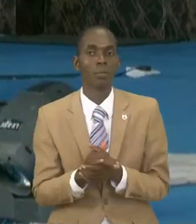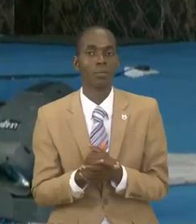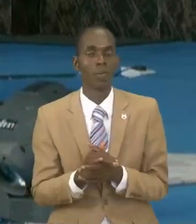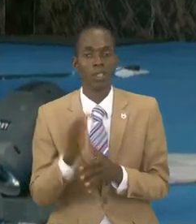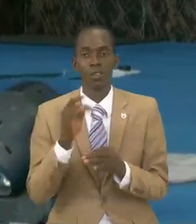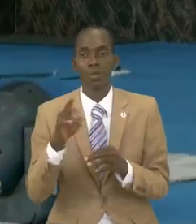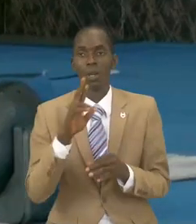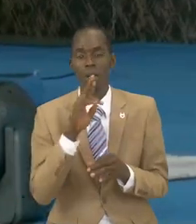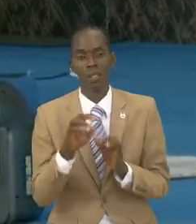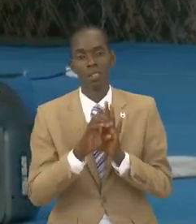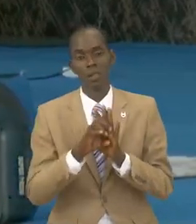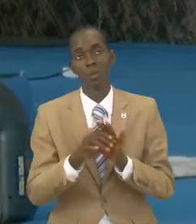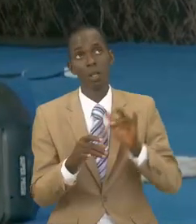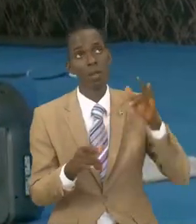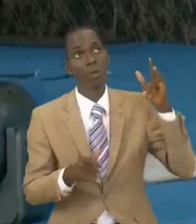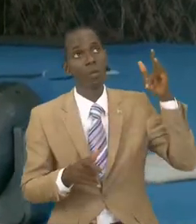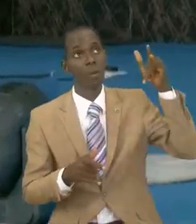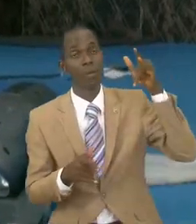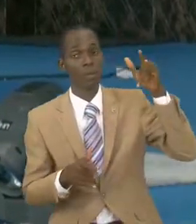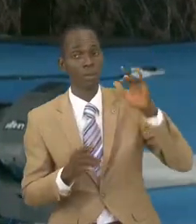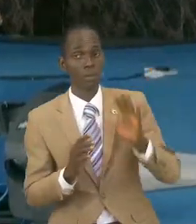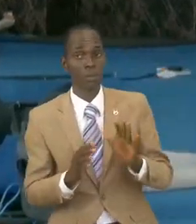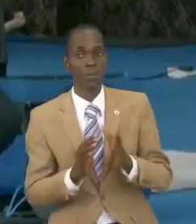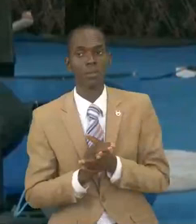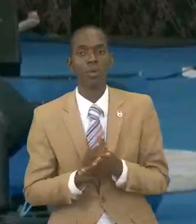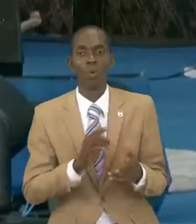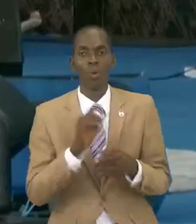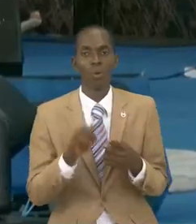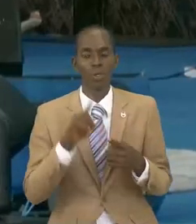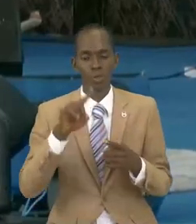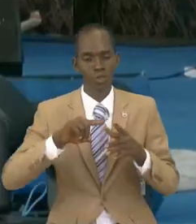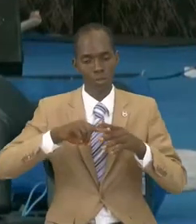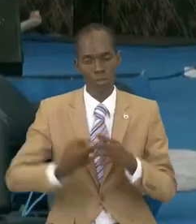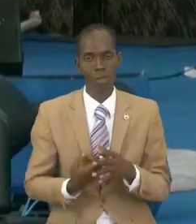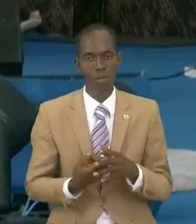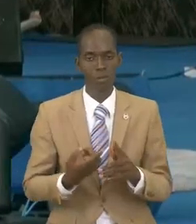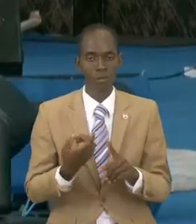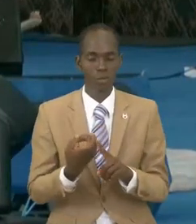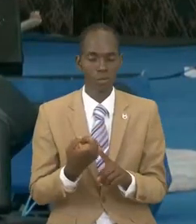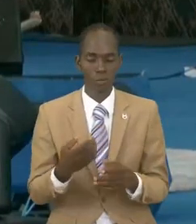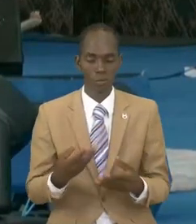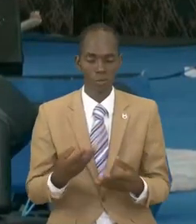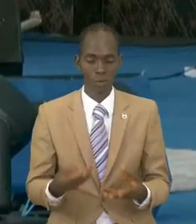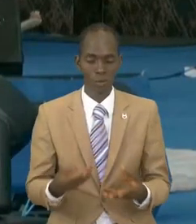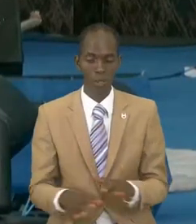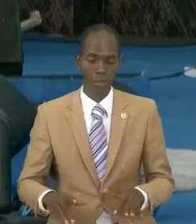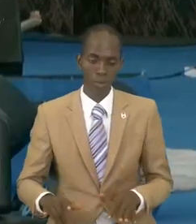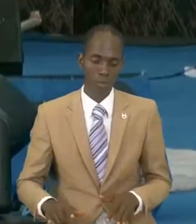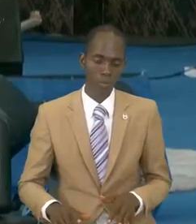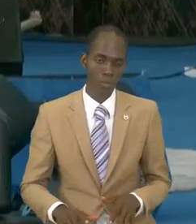Et si vous êtes un pilote, admettons que vous le soyez, et lorsque vous décollez, et